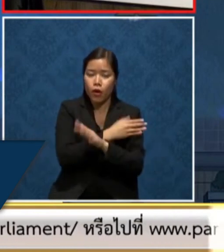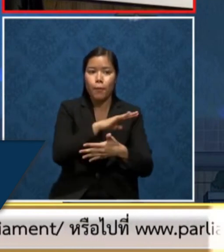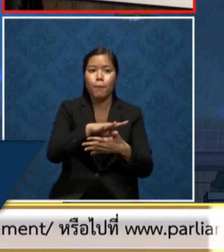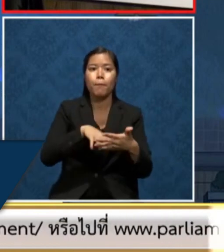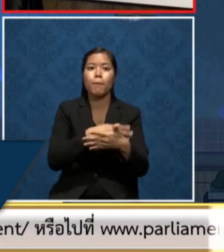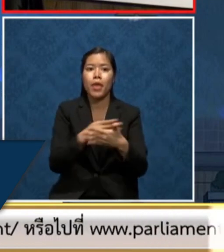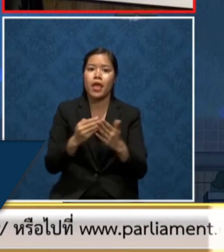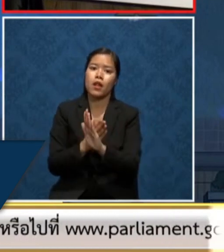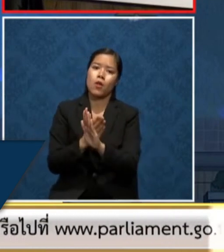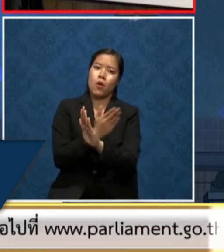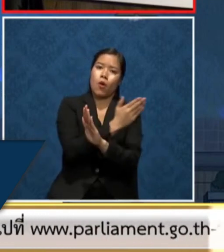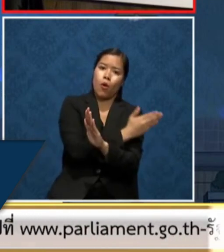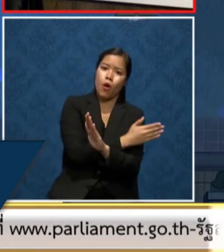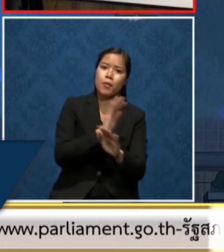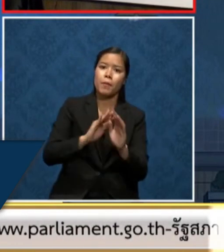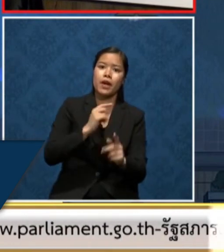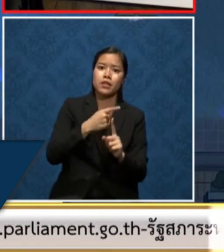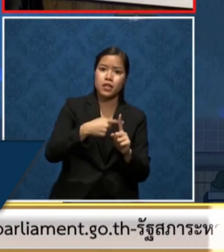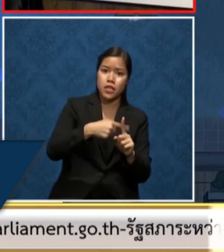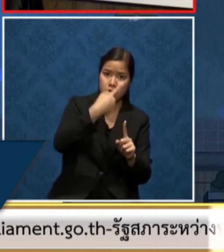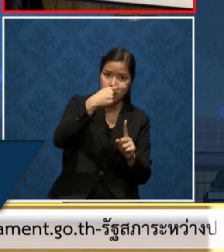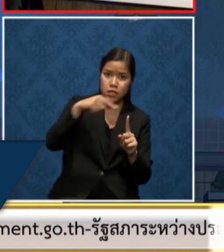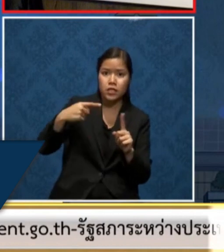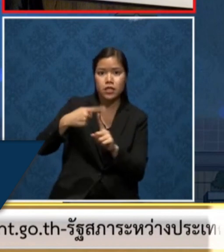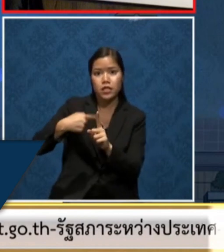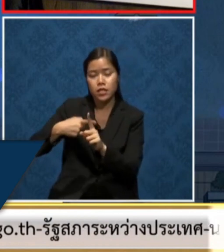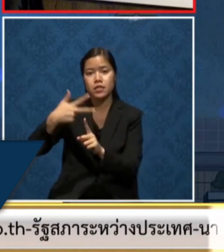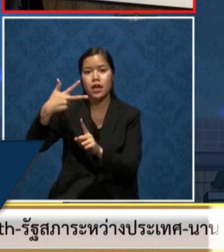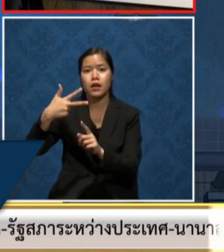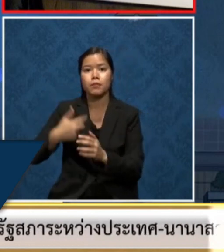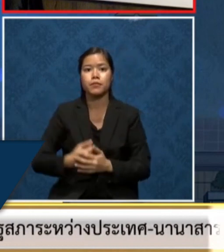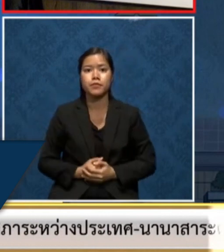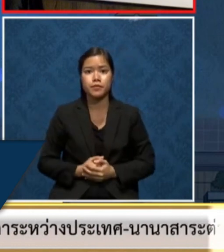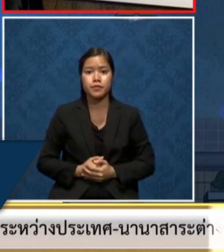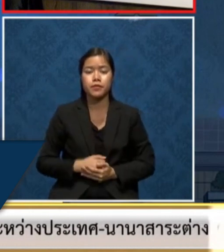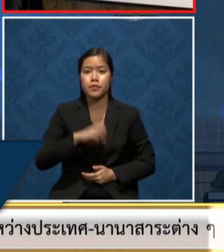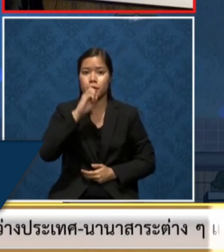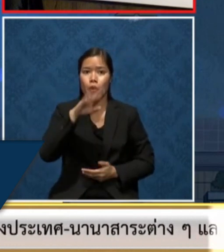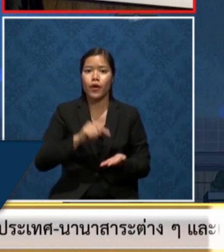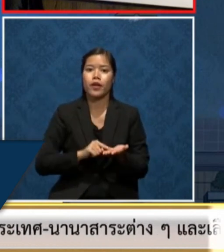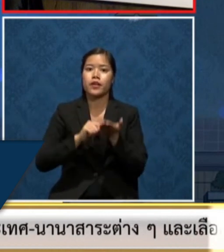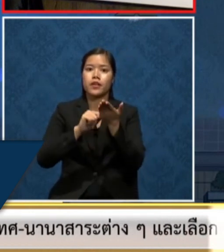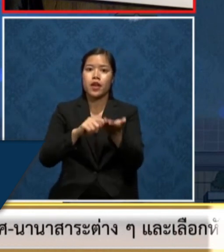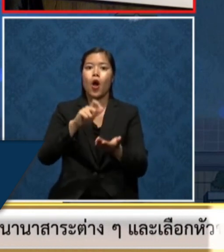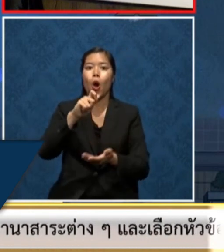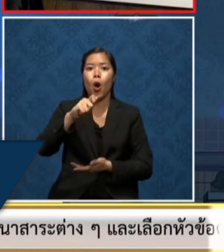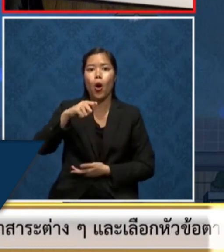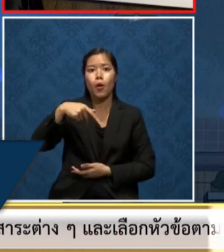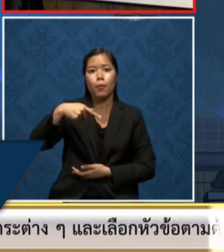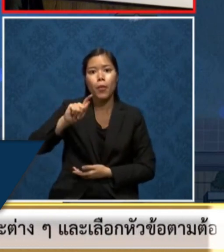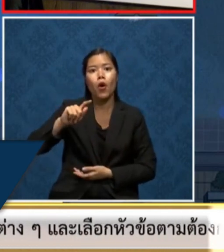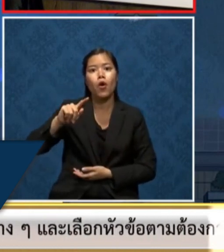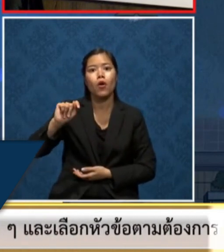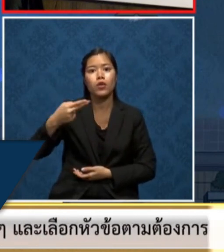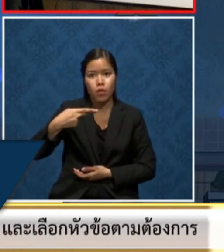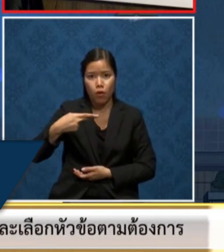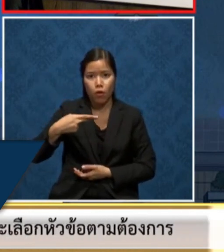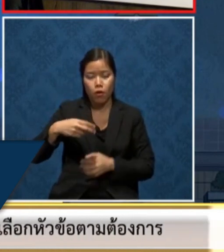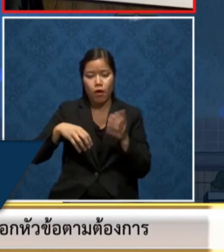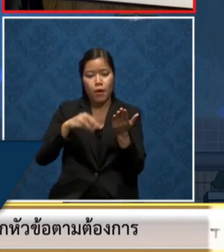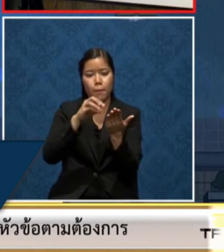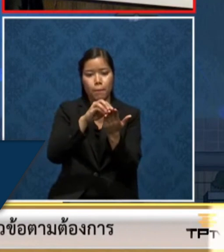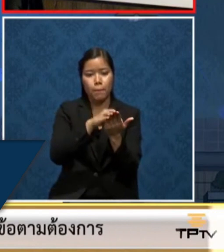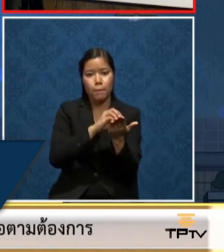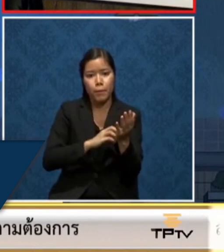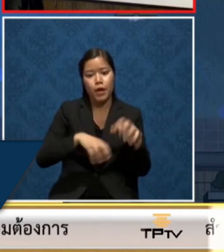นี้ร่งหน้า 1-3 เดือน และส่งผลนี้ให้กัออ.ป.ท.ให้องคกปคงถท้องถินได้ทราบทุ-ุ